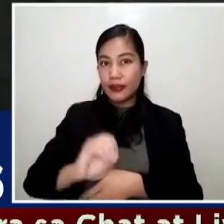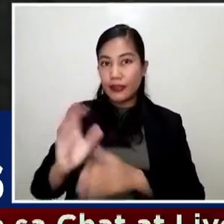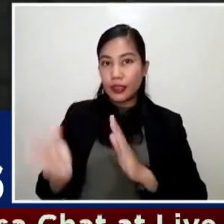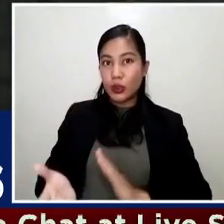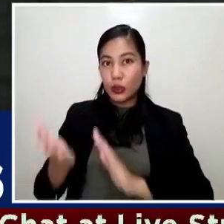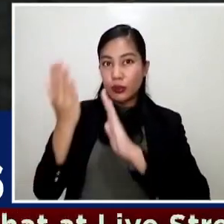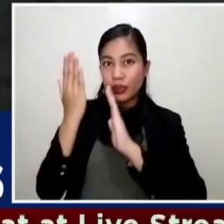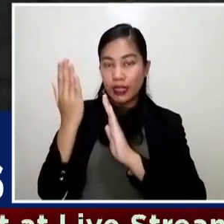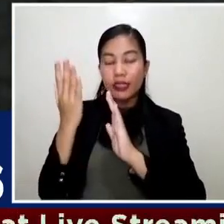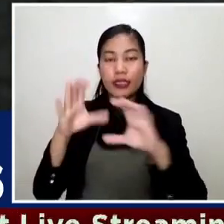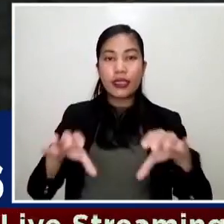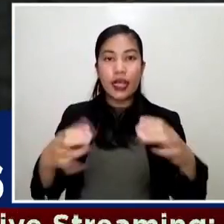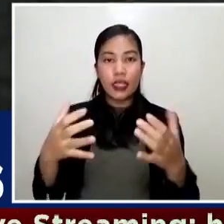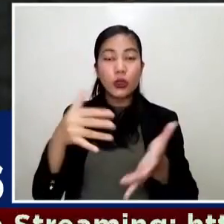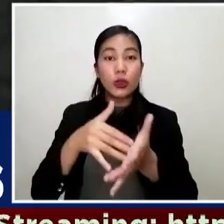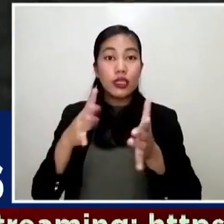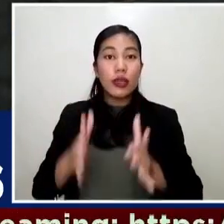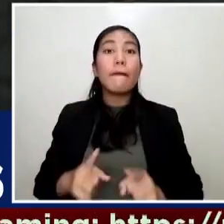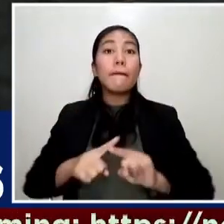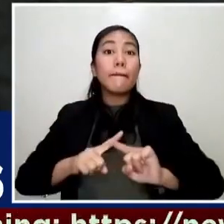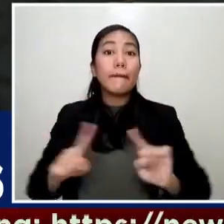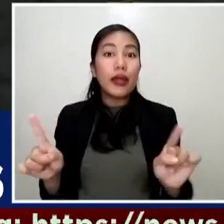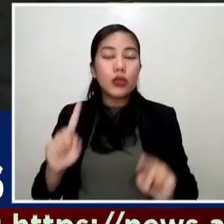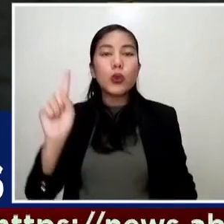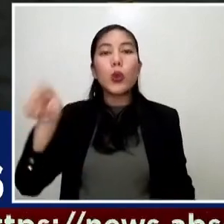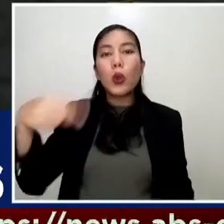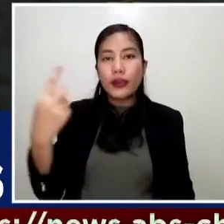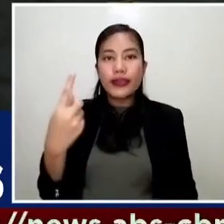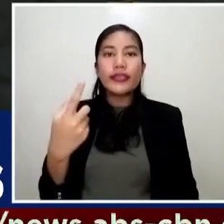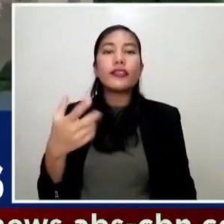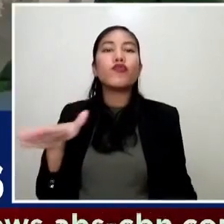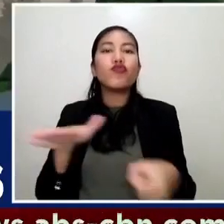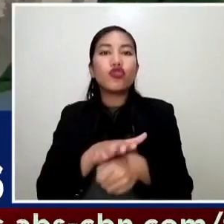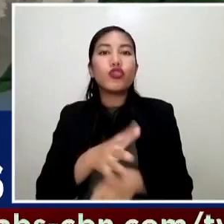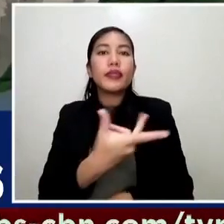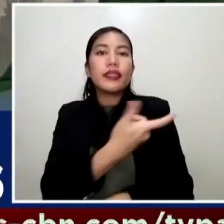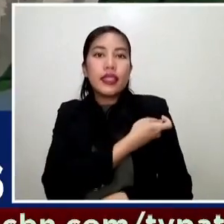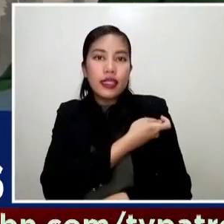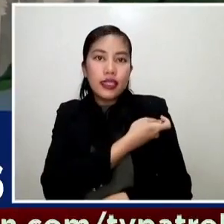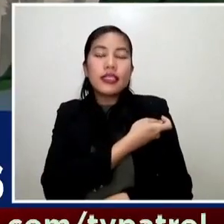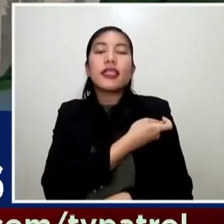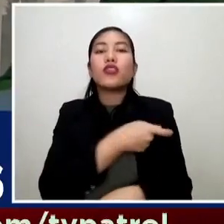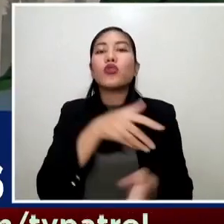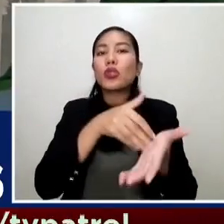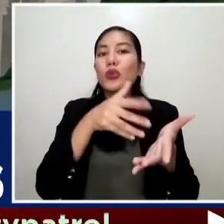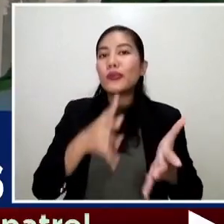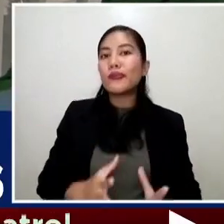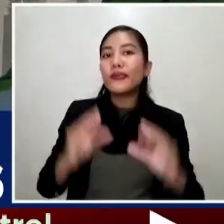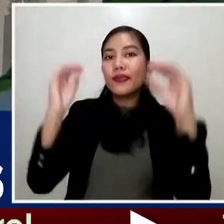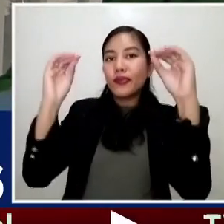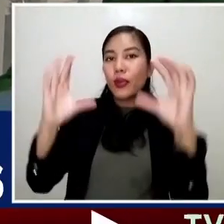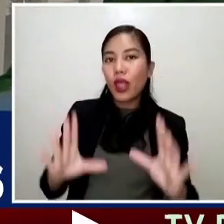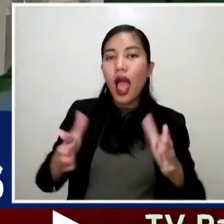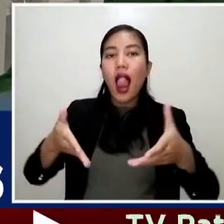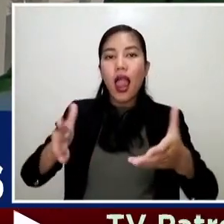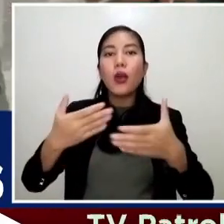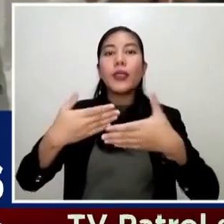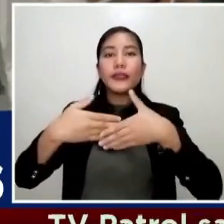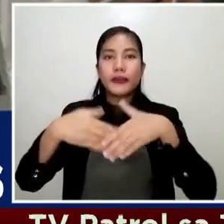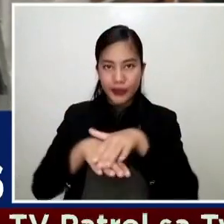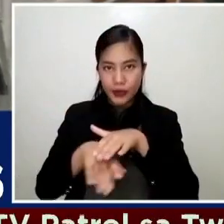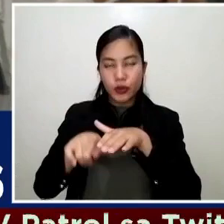mga fully vaccinated na estudyante at faculty lamang ang papayagang makapasok sa loob ng